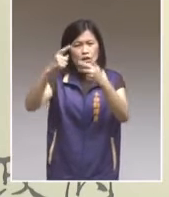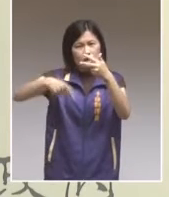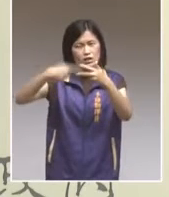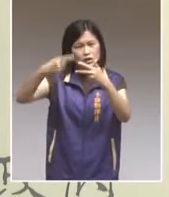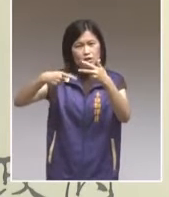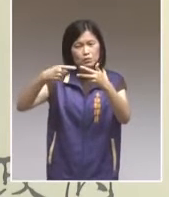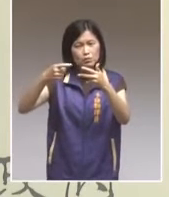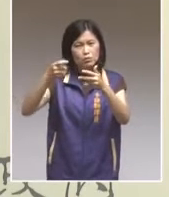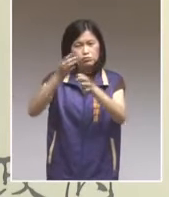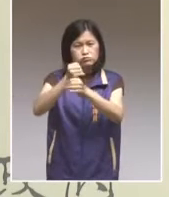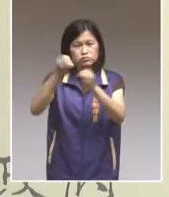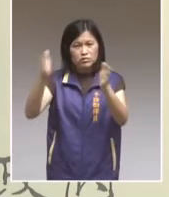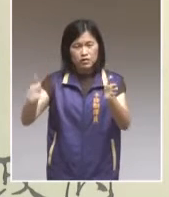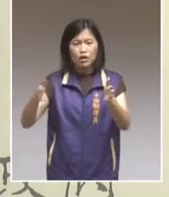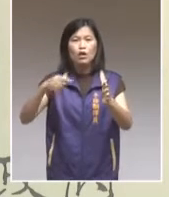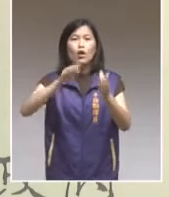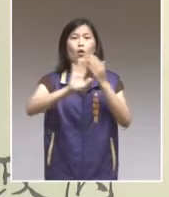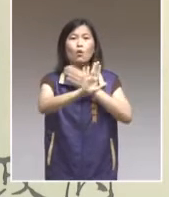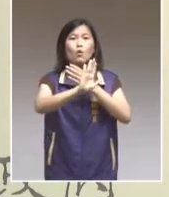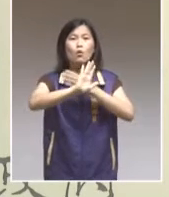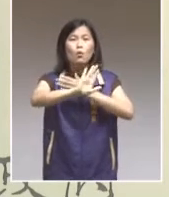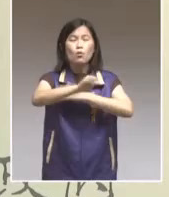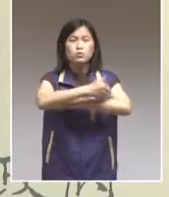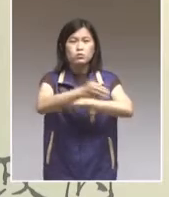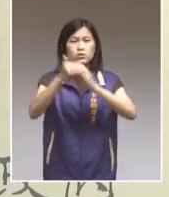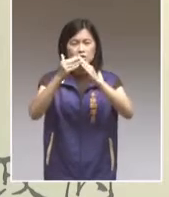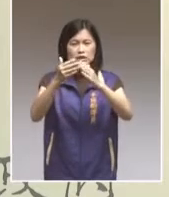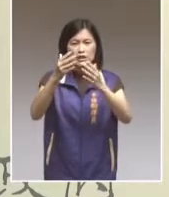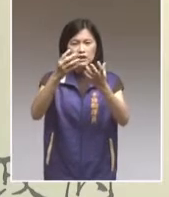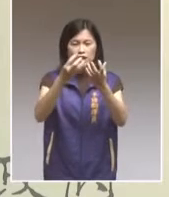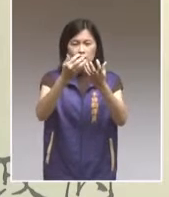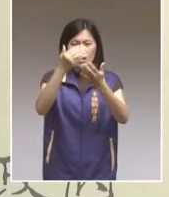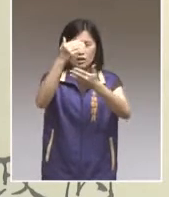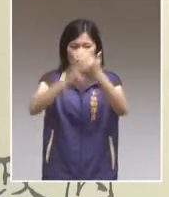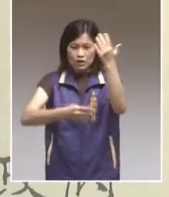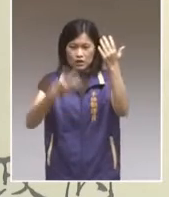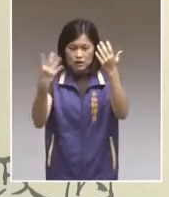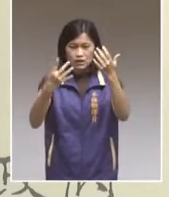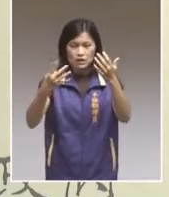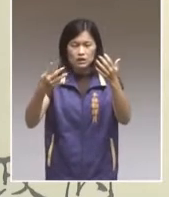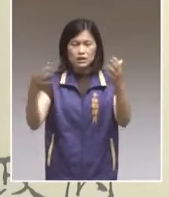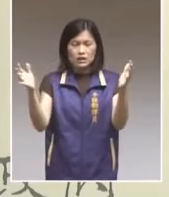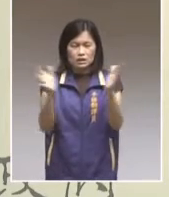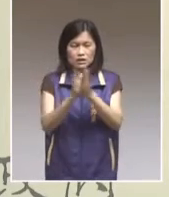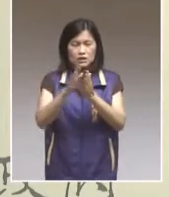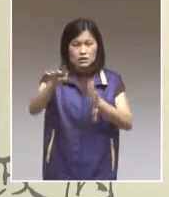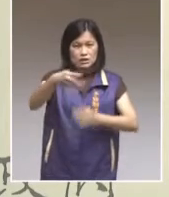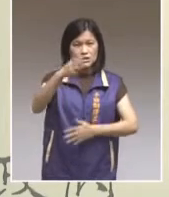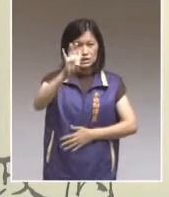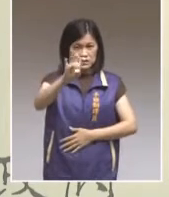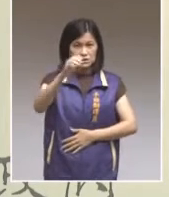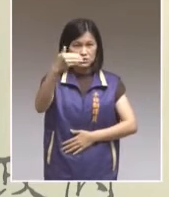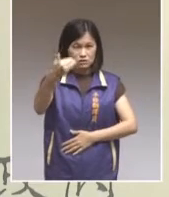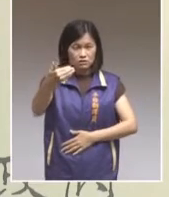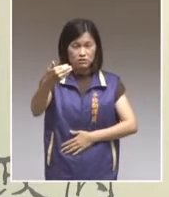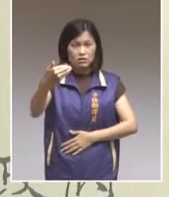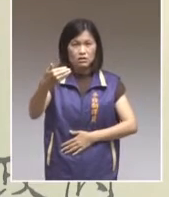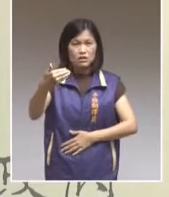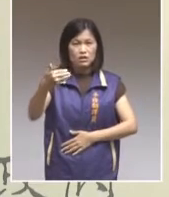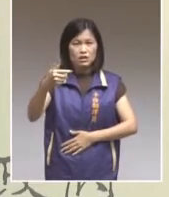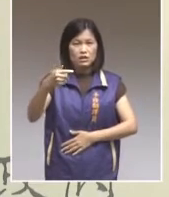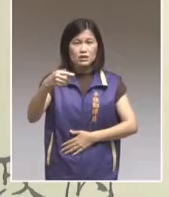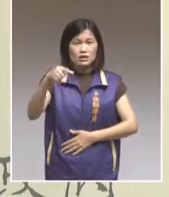都是在外县市，因此扣掉四个人之后，总共是449例的本土个案。那分